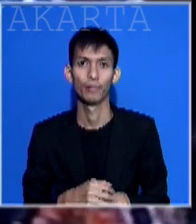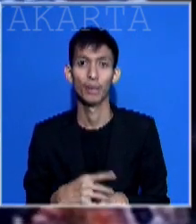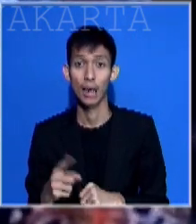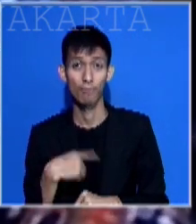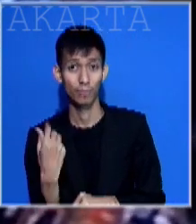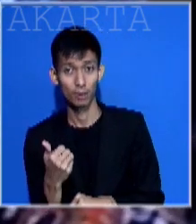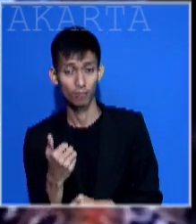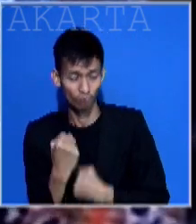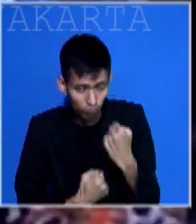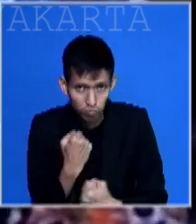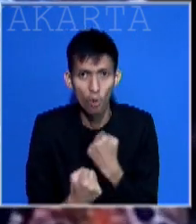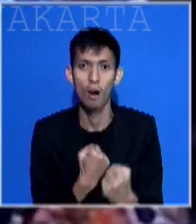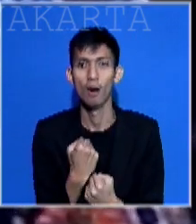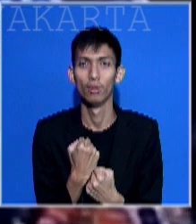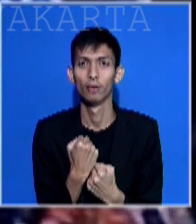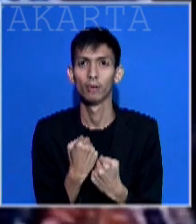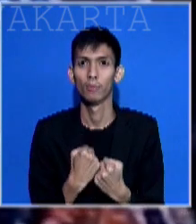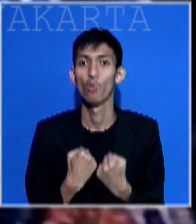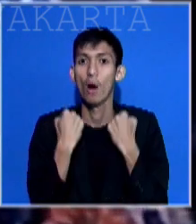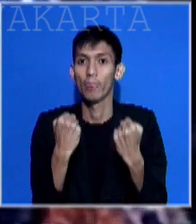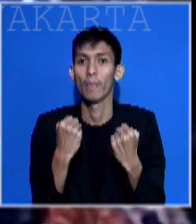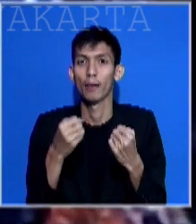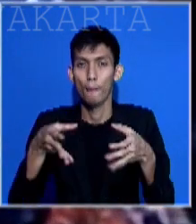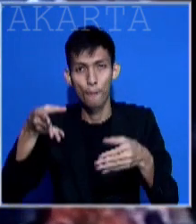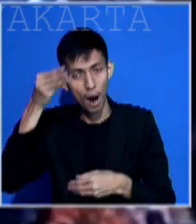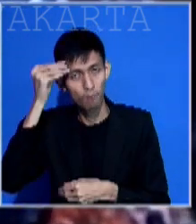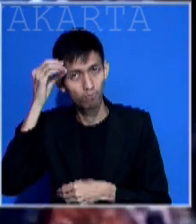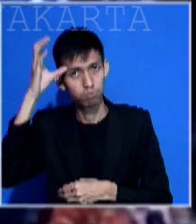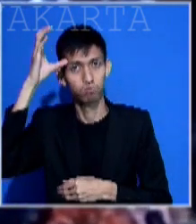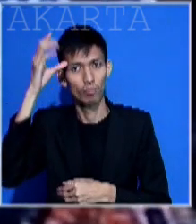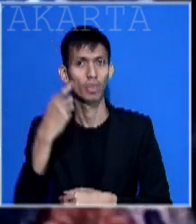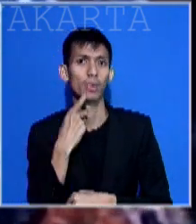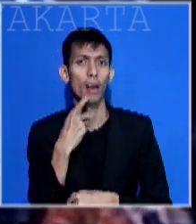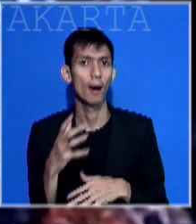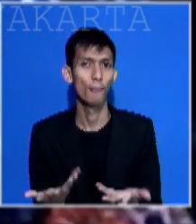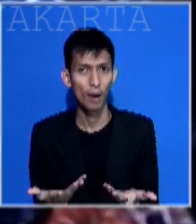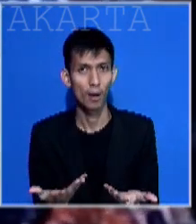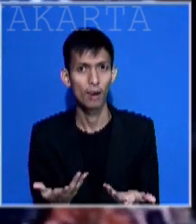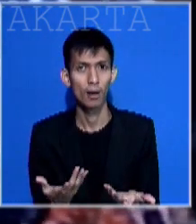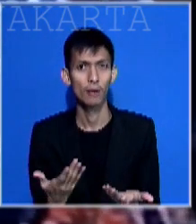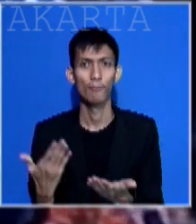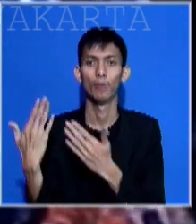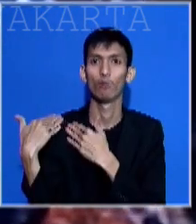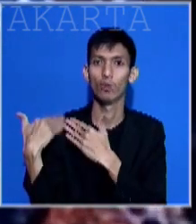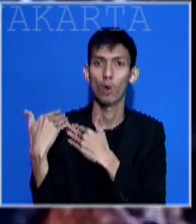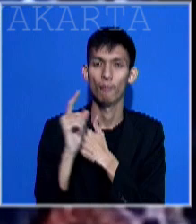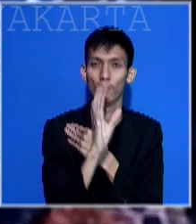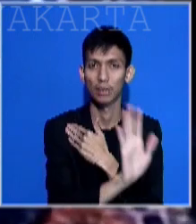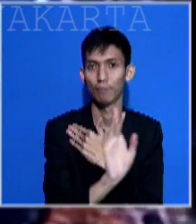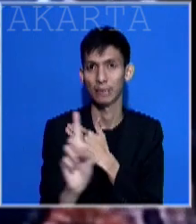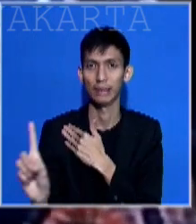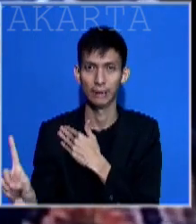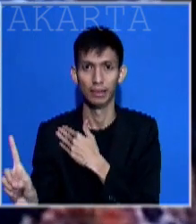berusaha untuk menguatkan pemahaman tentang peran dan tanggung